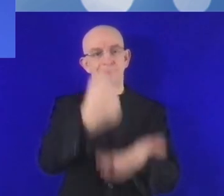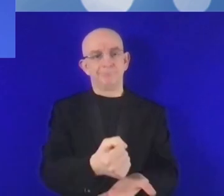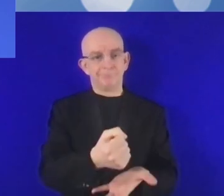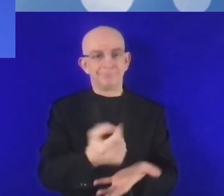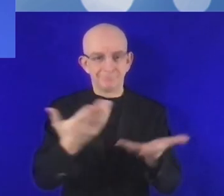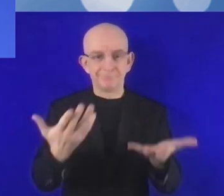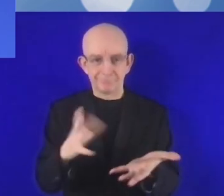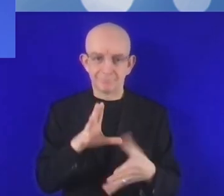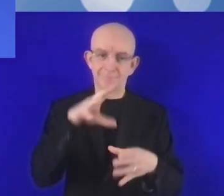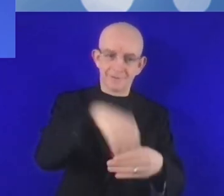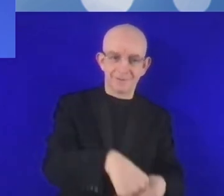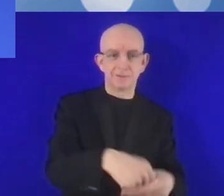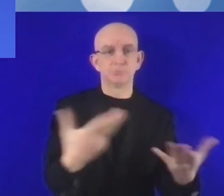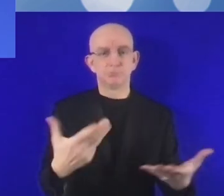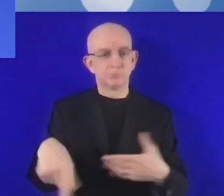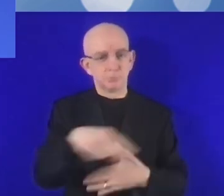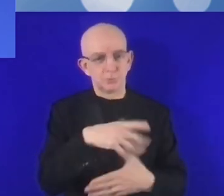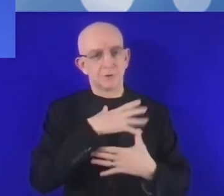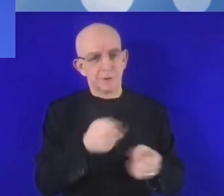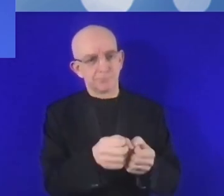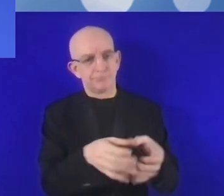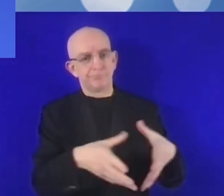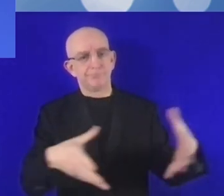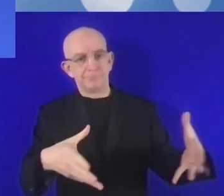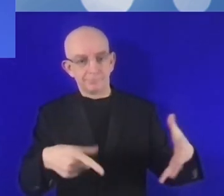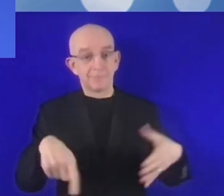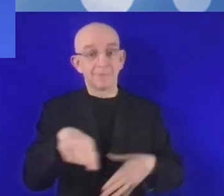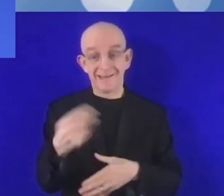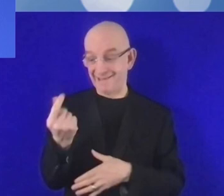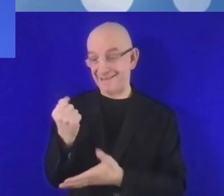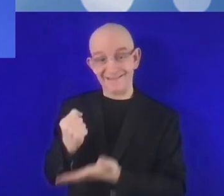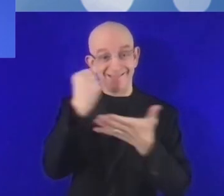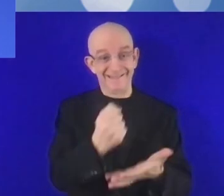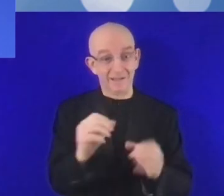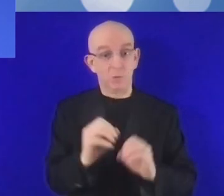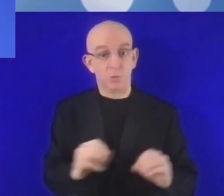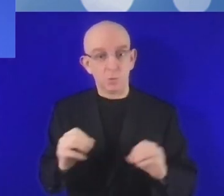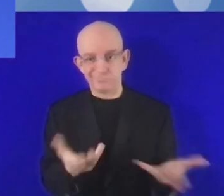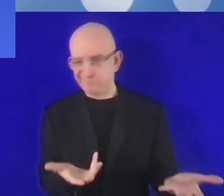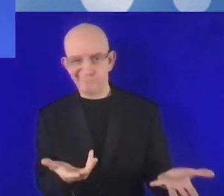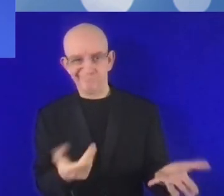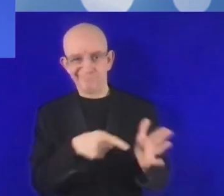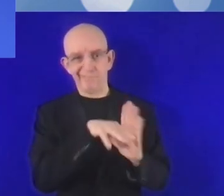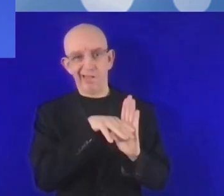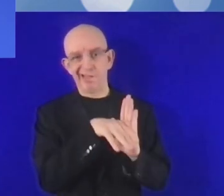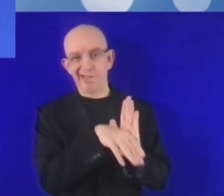поддерживать цифровое развитие без финансирования. Мы имеем в виду стартапы,